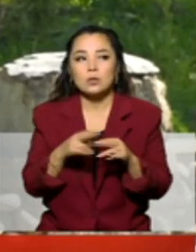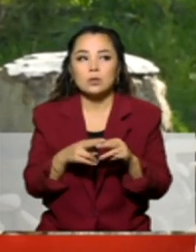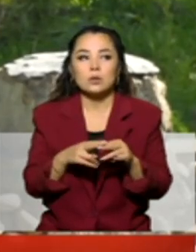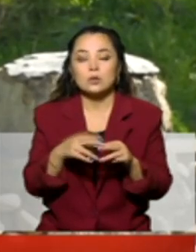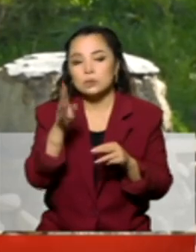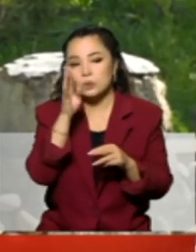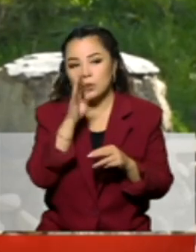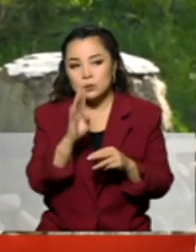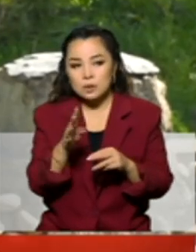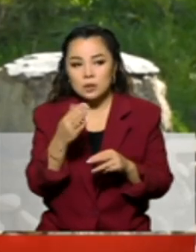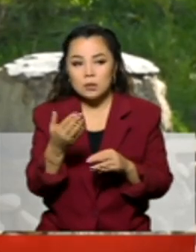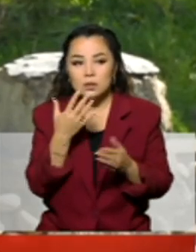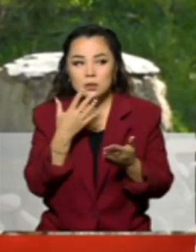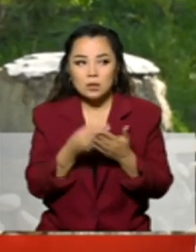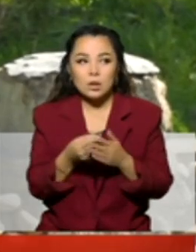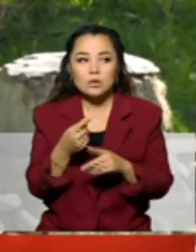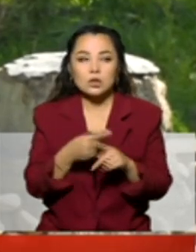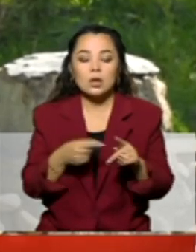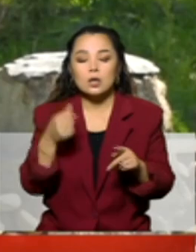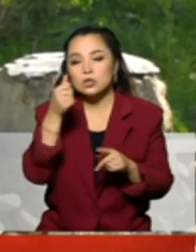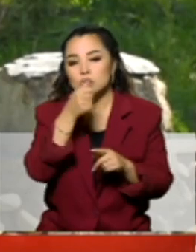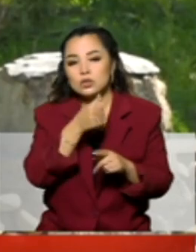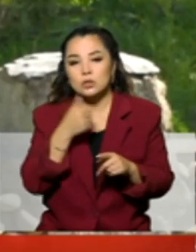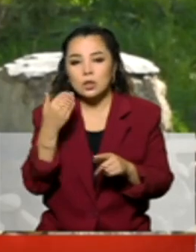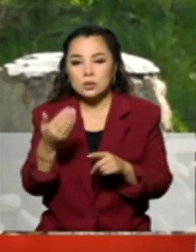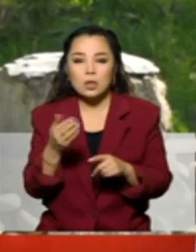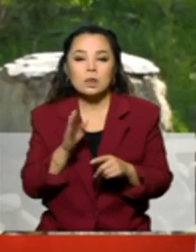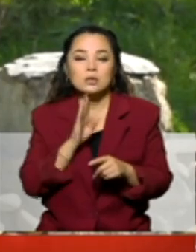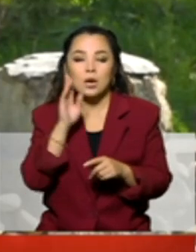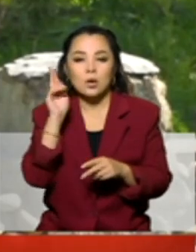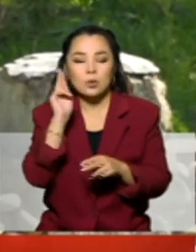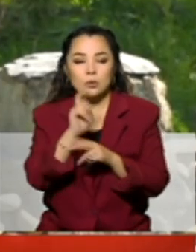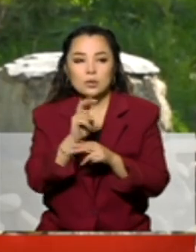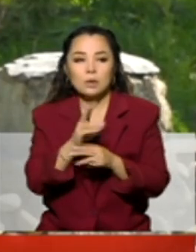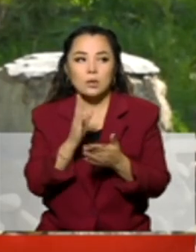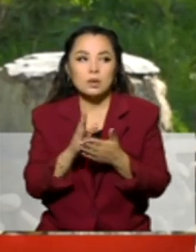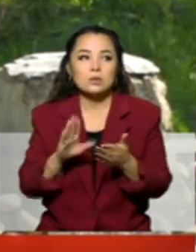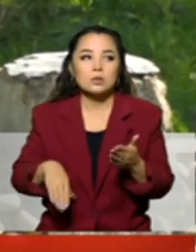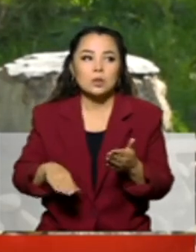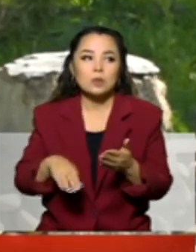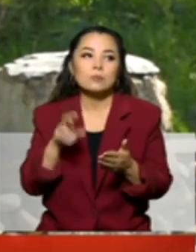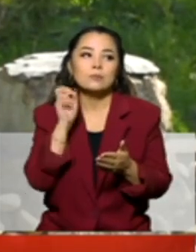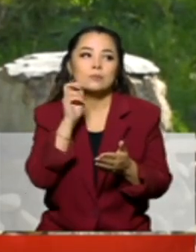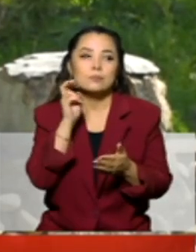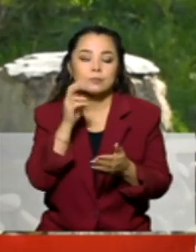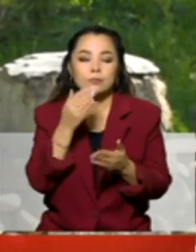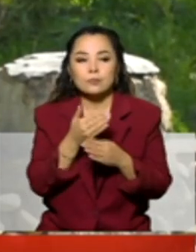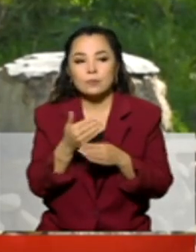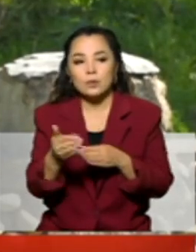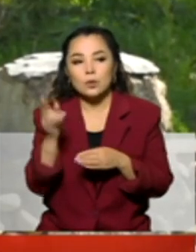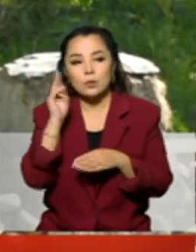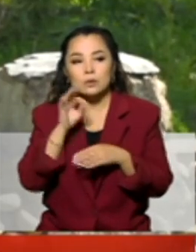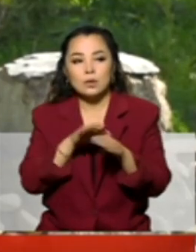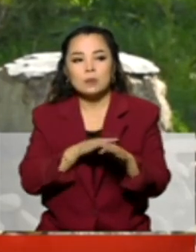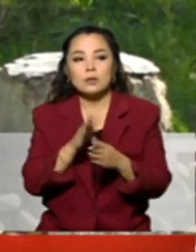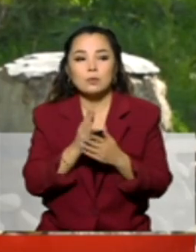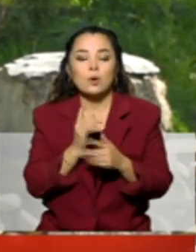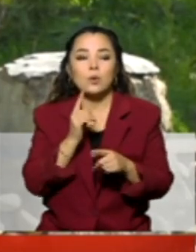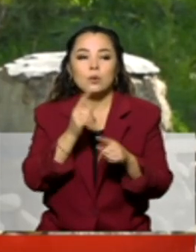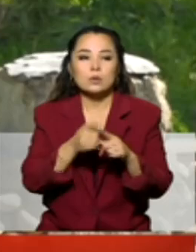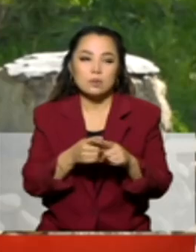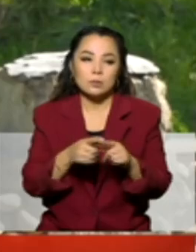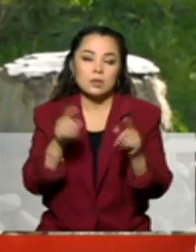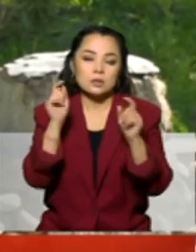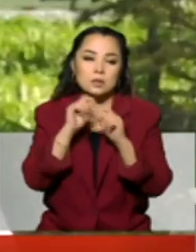1.90-да жарты жылдықта таңертең оқиды, ал одан кейін түстен кейін оқиды. Мысалы оның ол басқа қосымша сабақтары